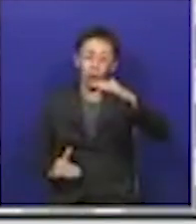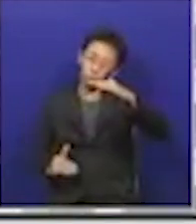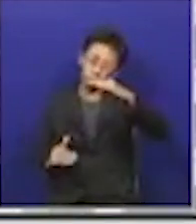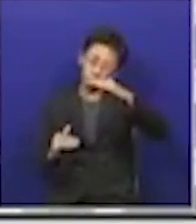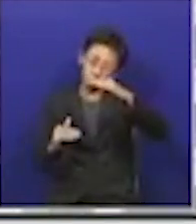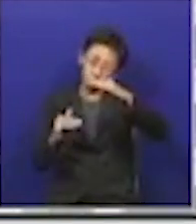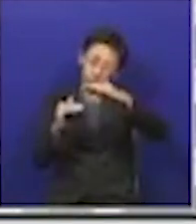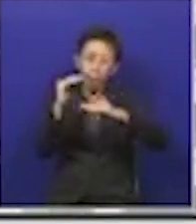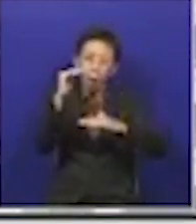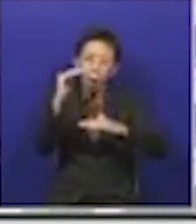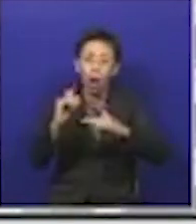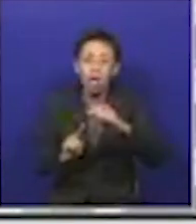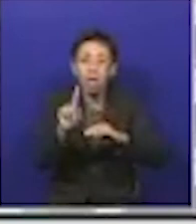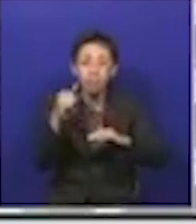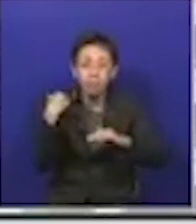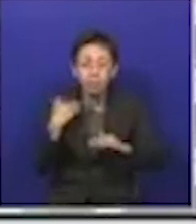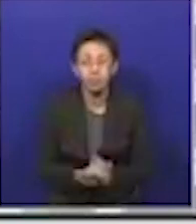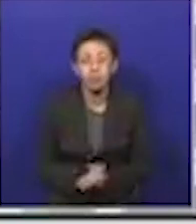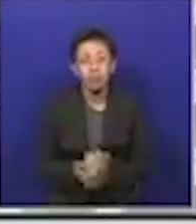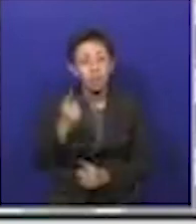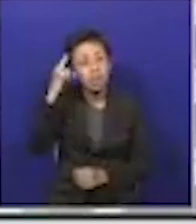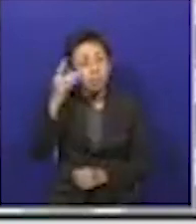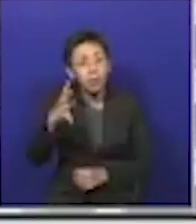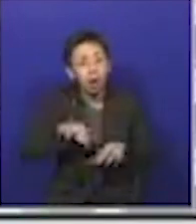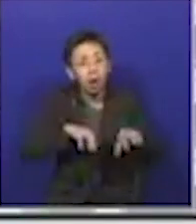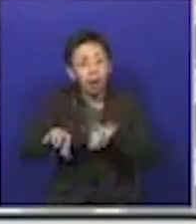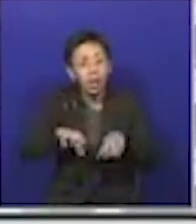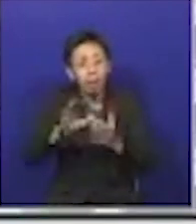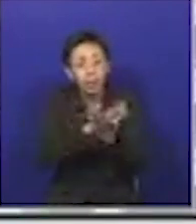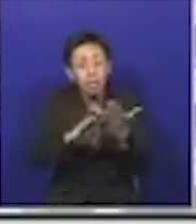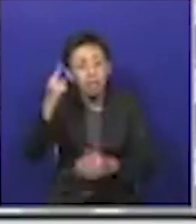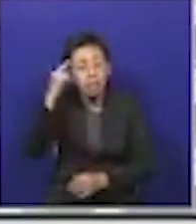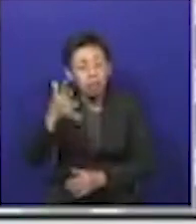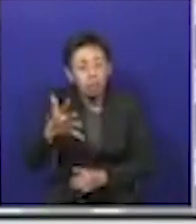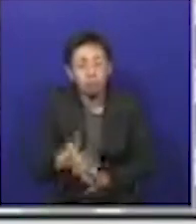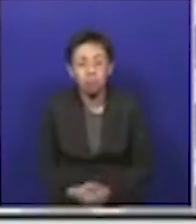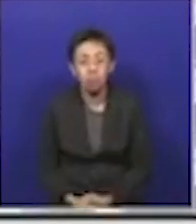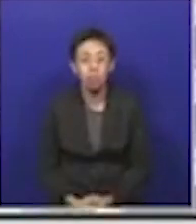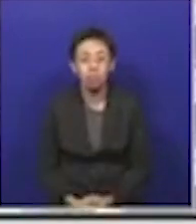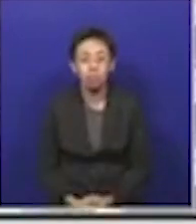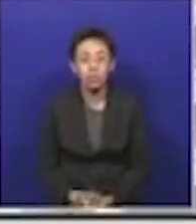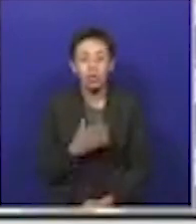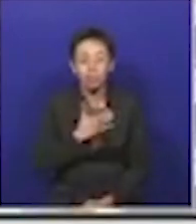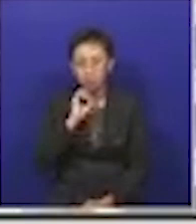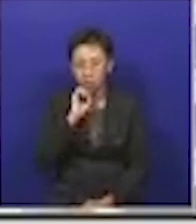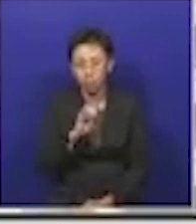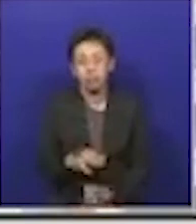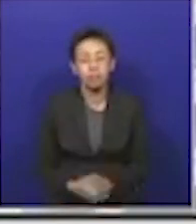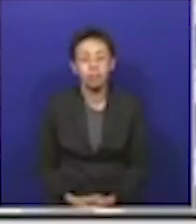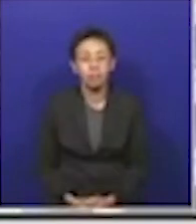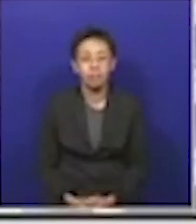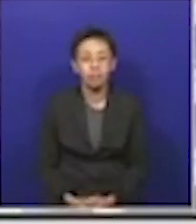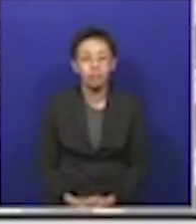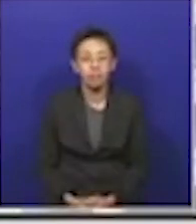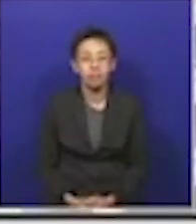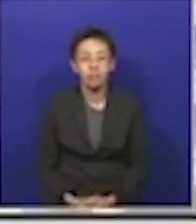ะท่านคิดอย่างนี้ไม่เป็นเหรอฮะในการบริหารจัดการประเทศฮะผมบอกเลยนะฮะน่